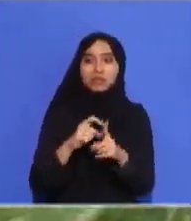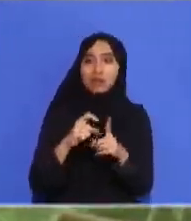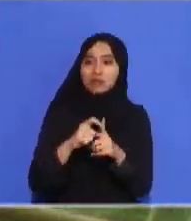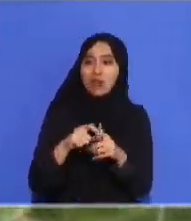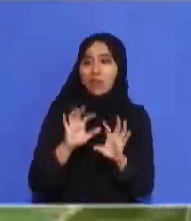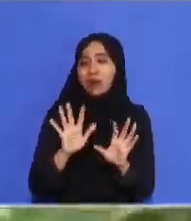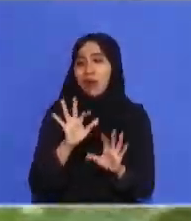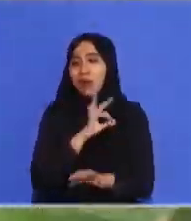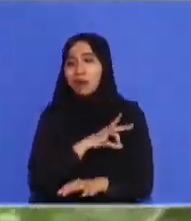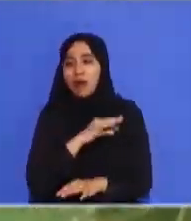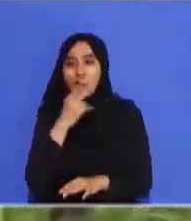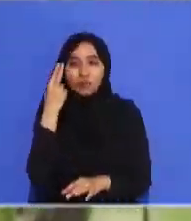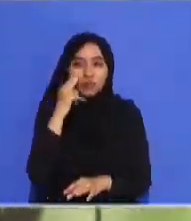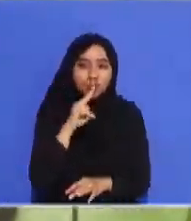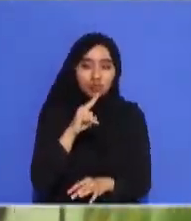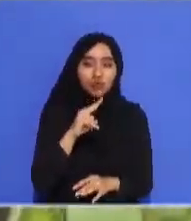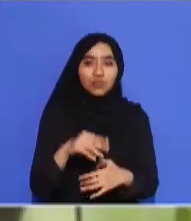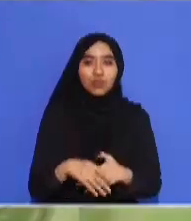mangataken resinipun